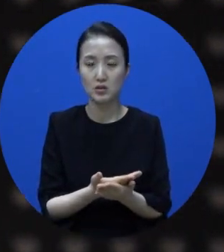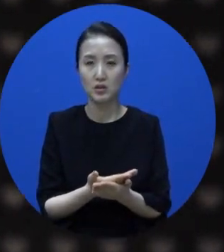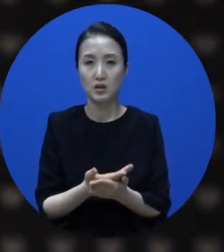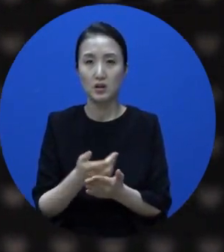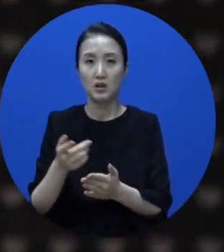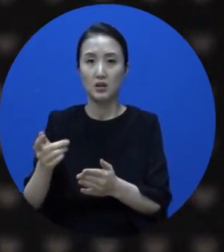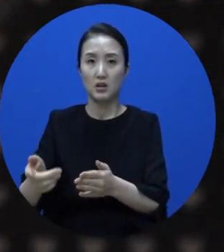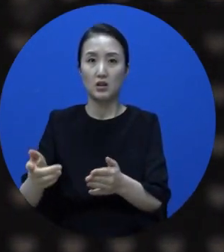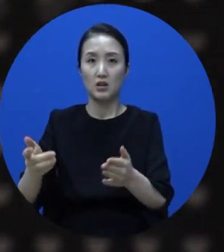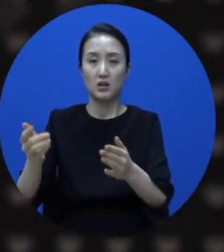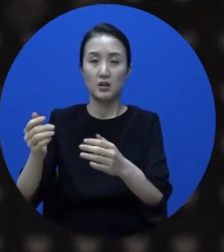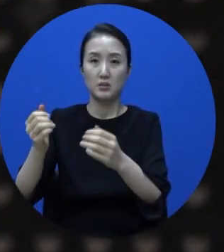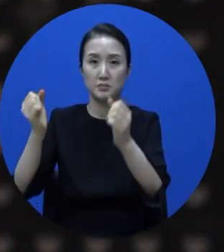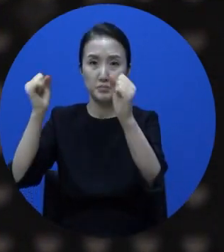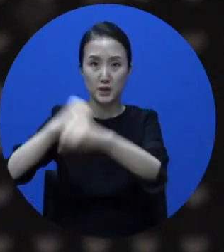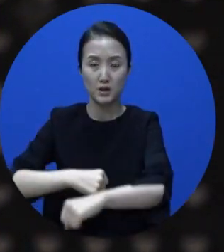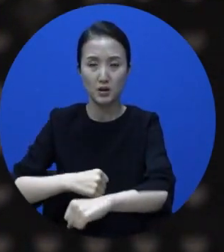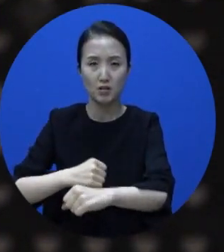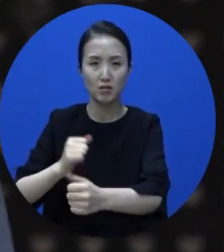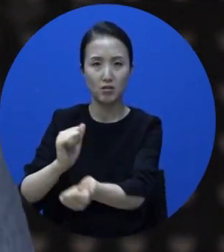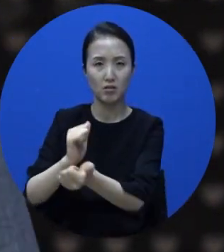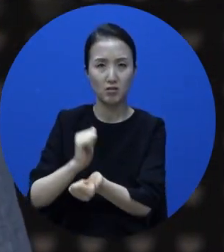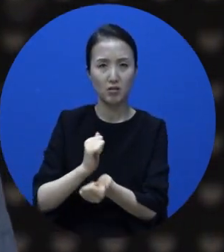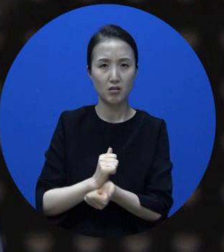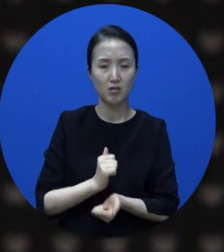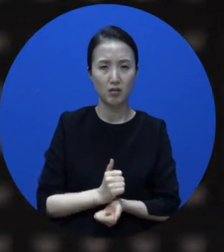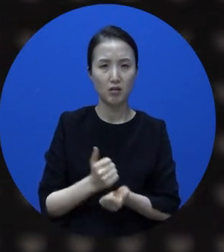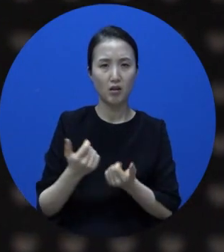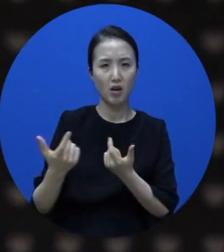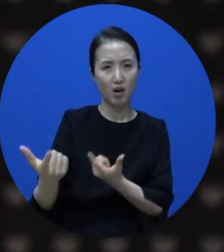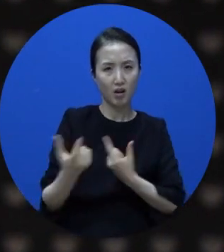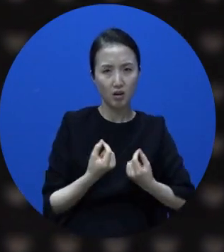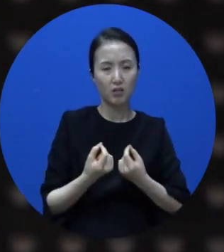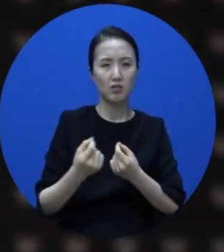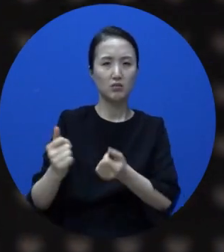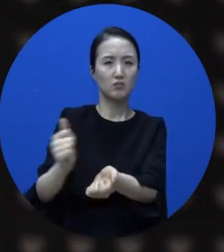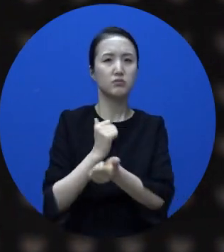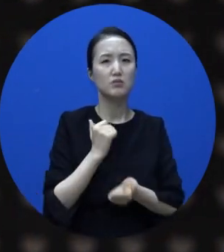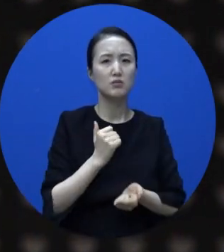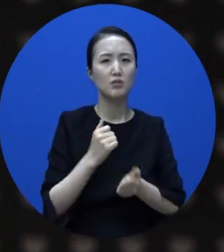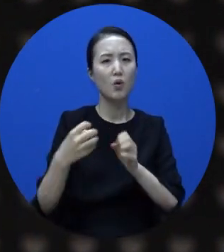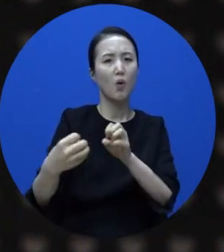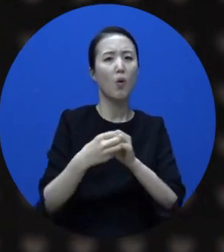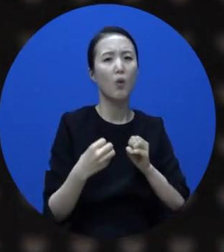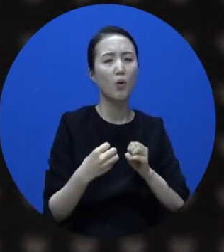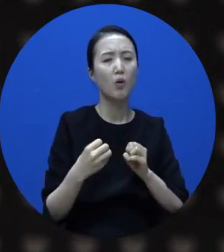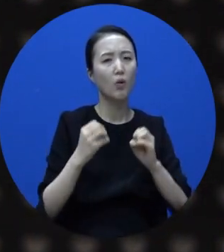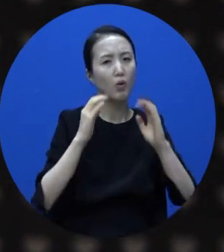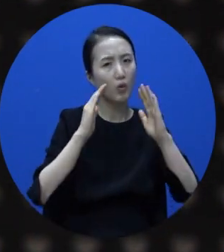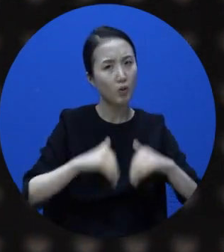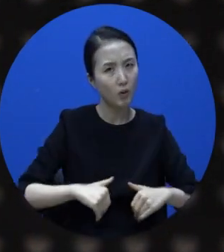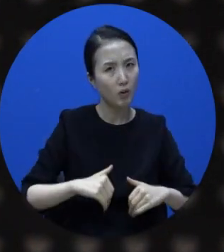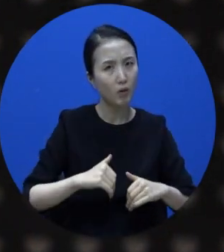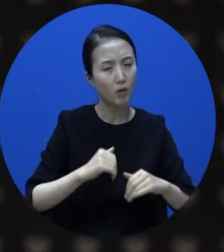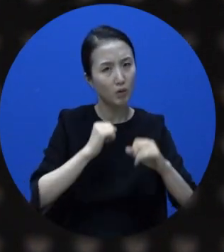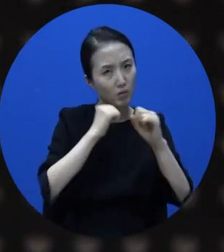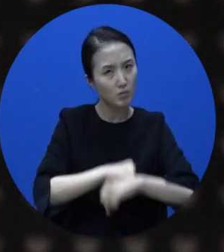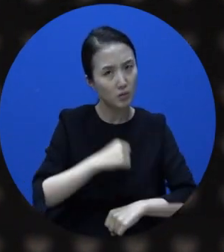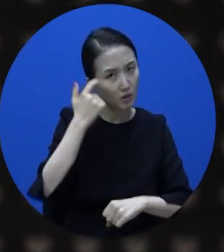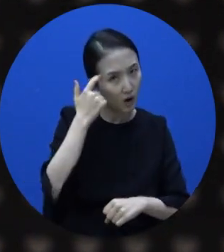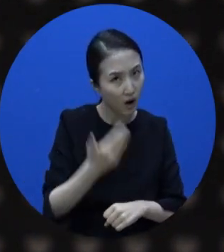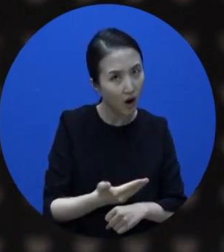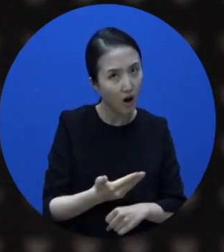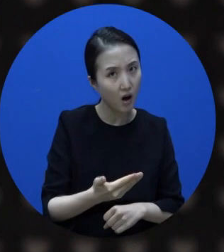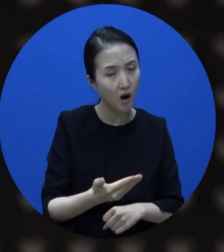우리 가족들을 데리고 이곳에서 이탈 할지 그대로 있을지 중요한 의사결정을 앞에 두고